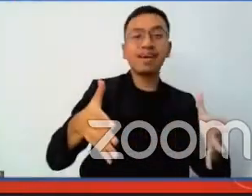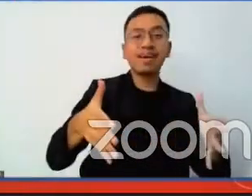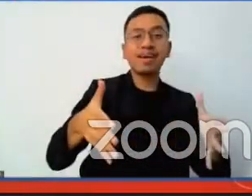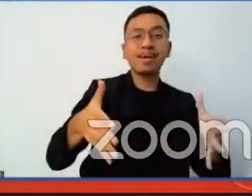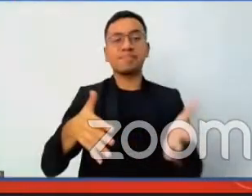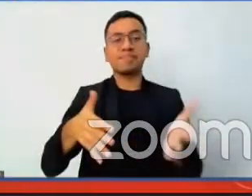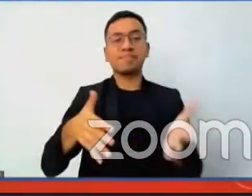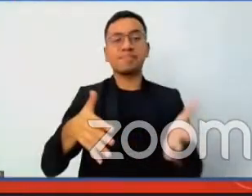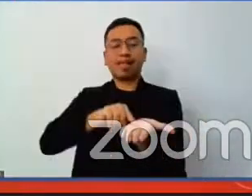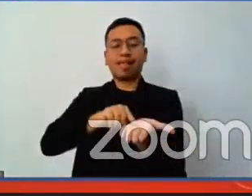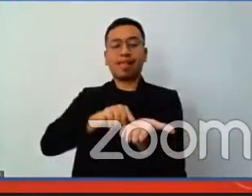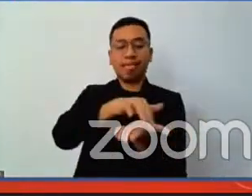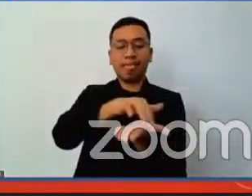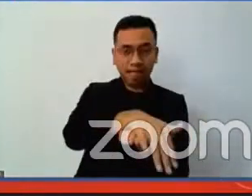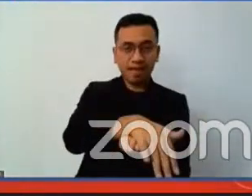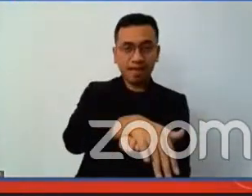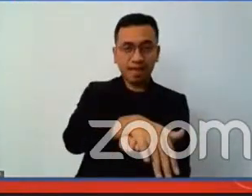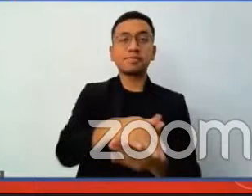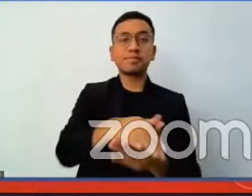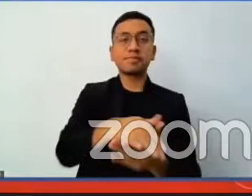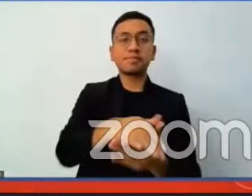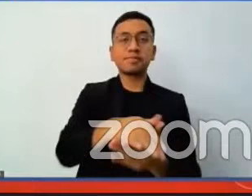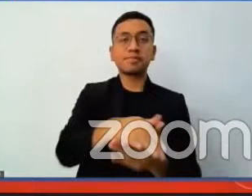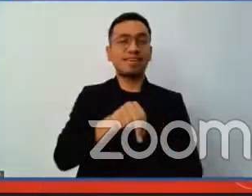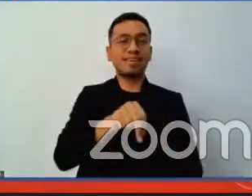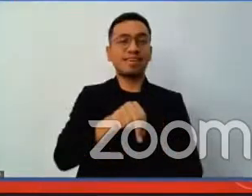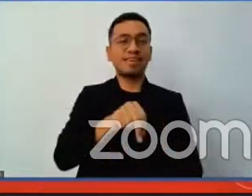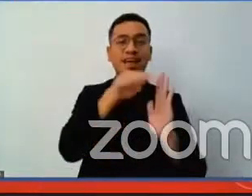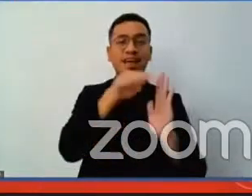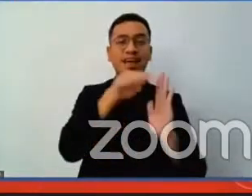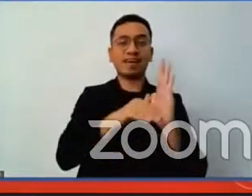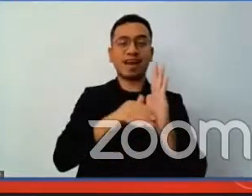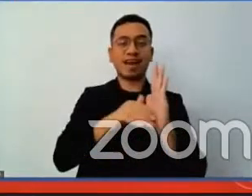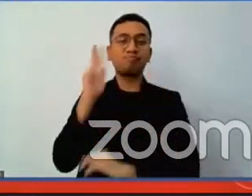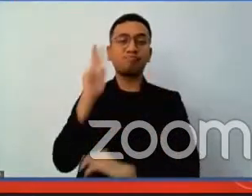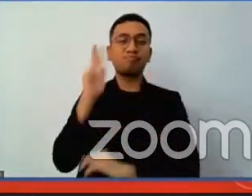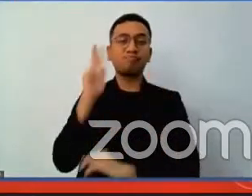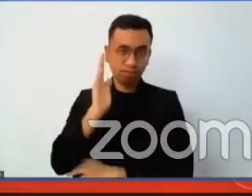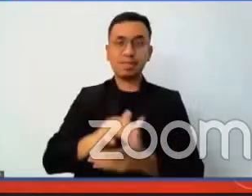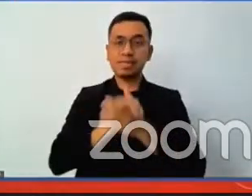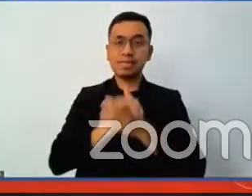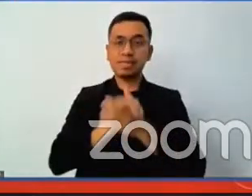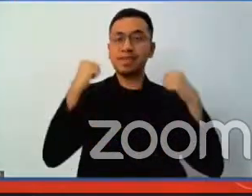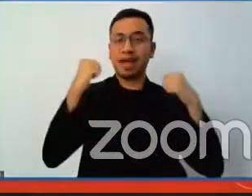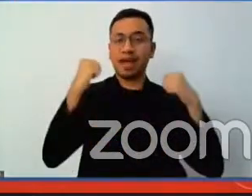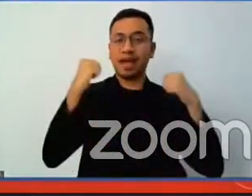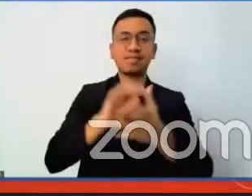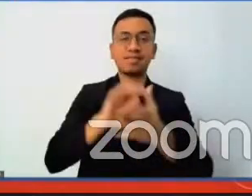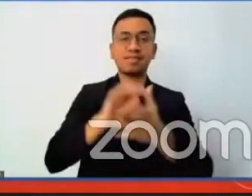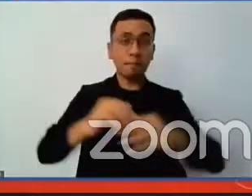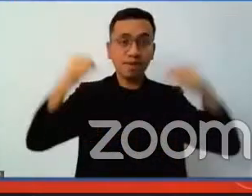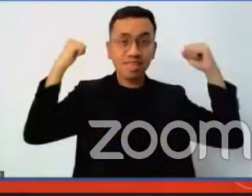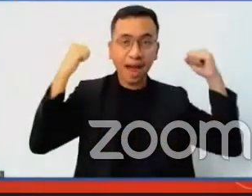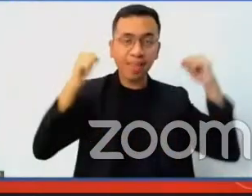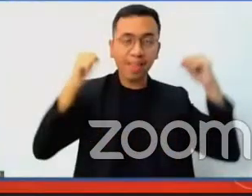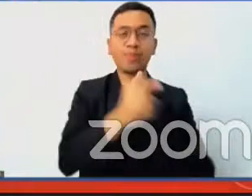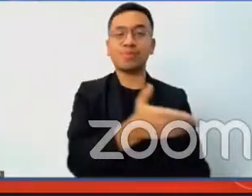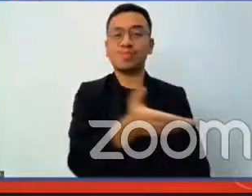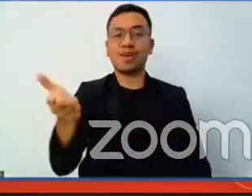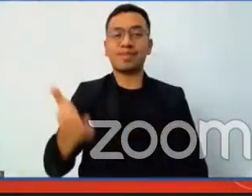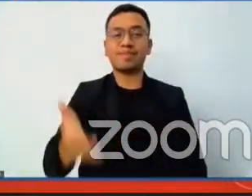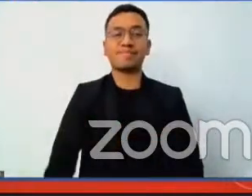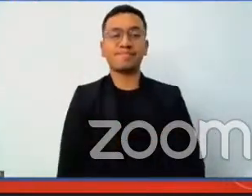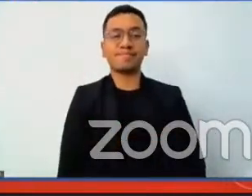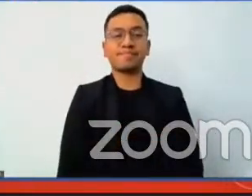daunnya. Selamat berjumpa lagi di agenda webinar. Salam sehat, salam semangat untuk Bapak Ibu semua.